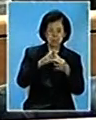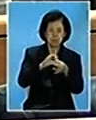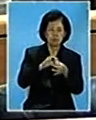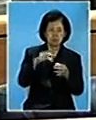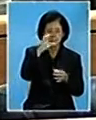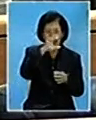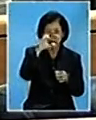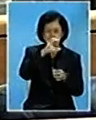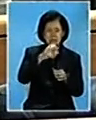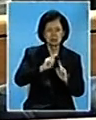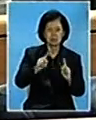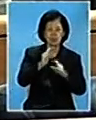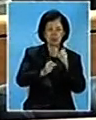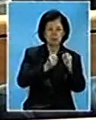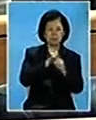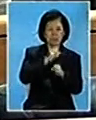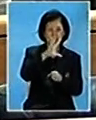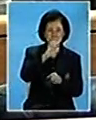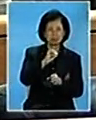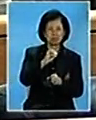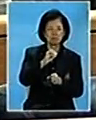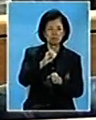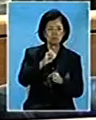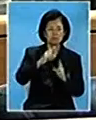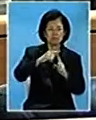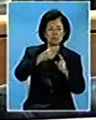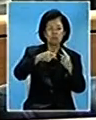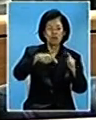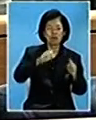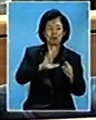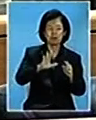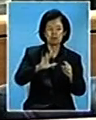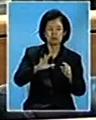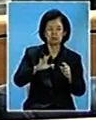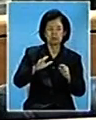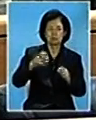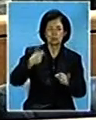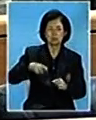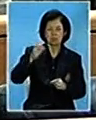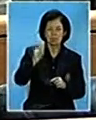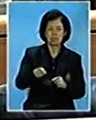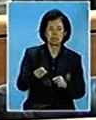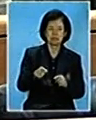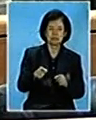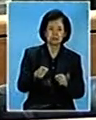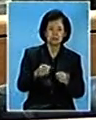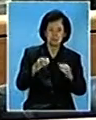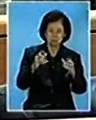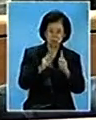มนูญปี2550นี้ที่มาของตุลาการรัฐธรรมนูญนั้นนะครับคณะกรรมการสรรห